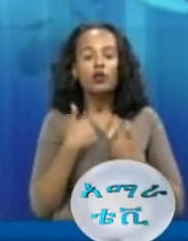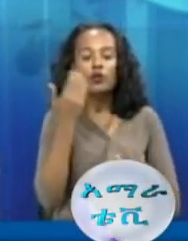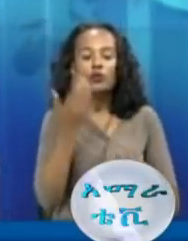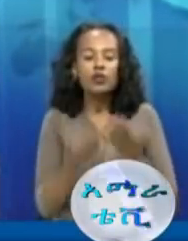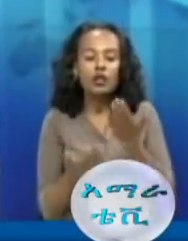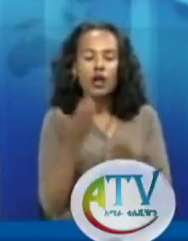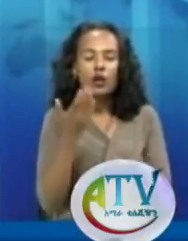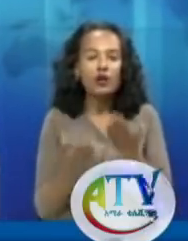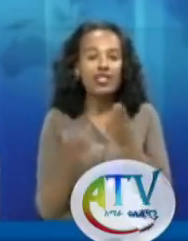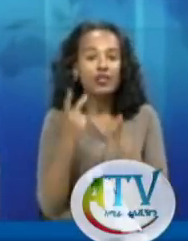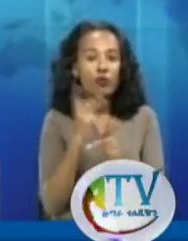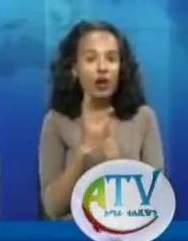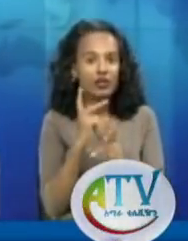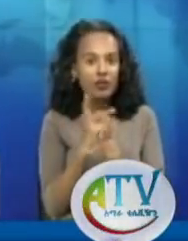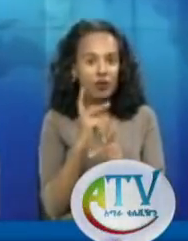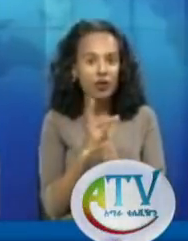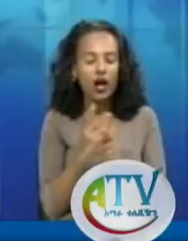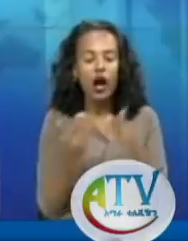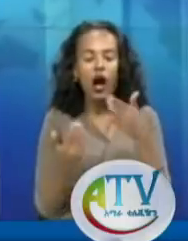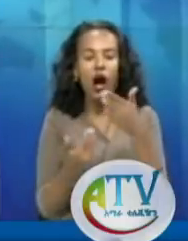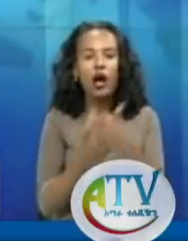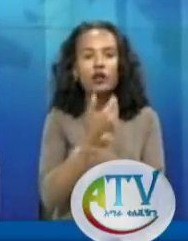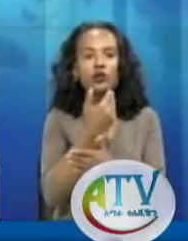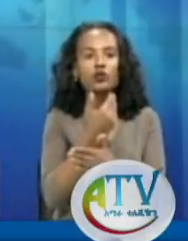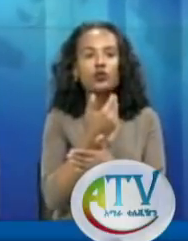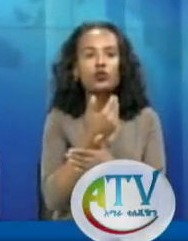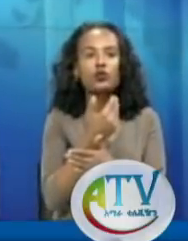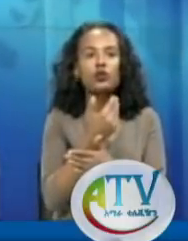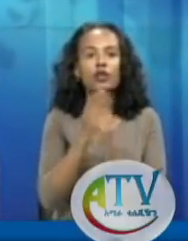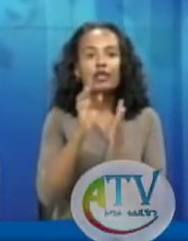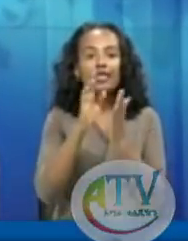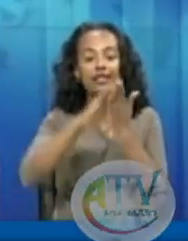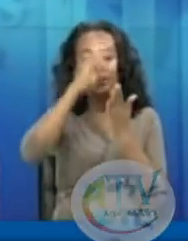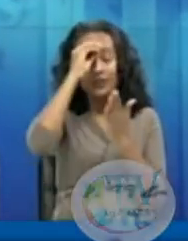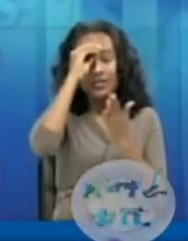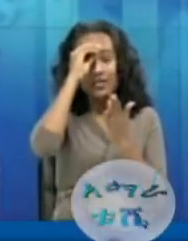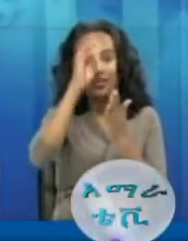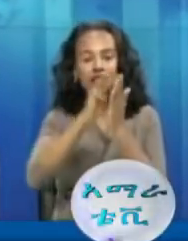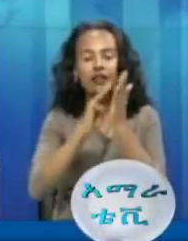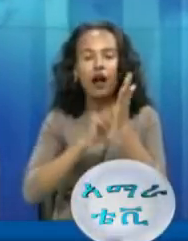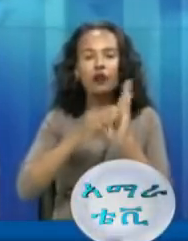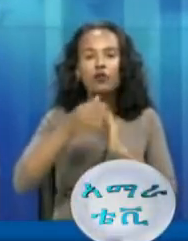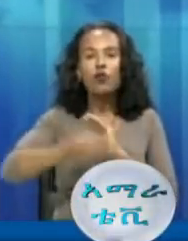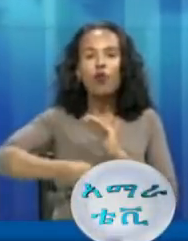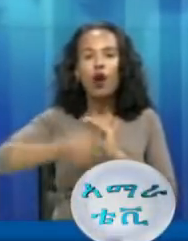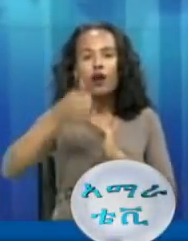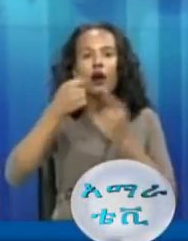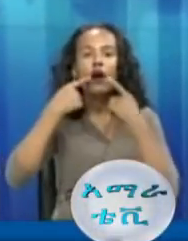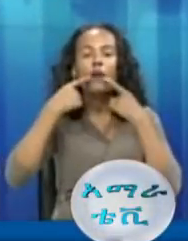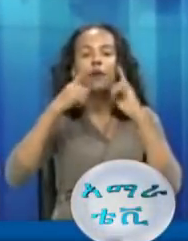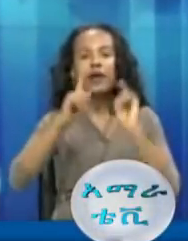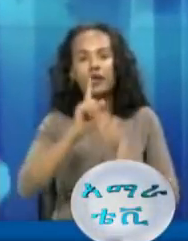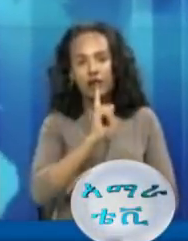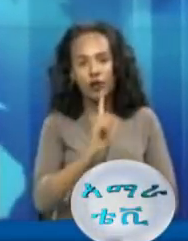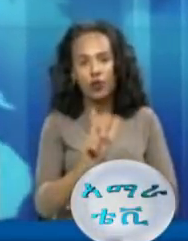ሚዛናዊነት ማስጠበቅ አዲሱ የትምህርት ስርዓት ዋና መርህ ነው።